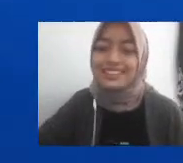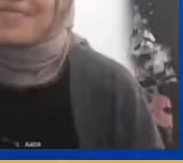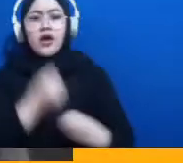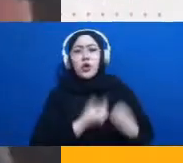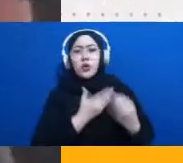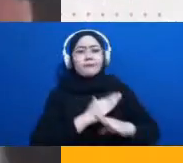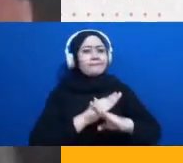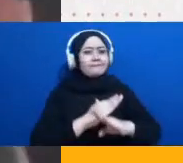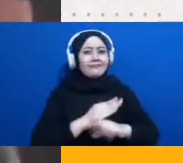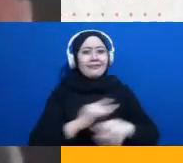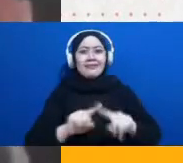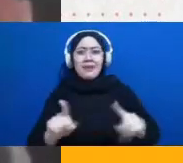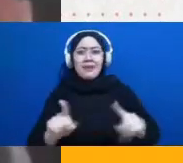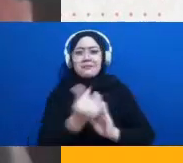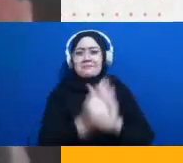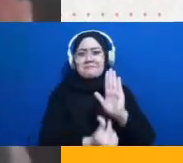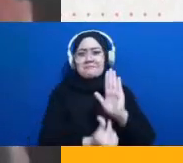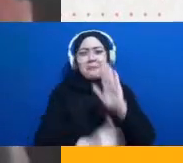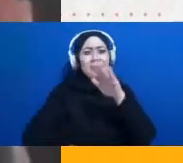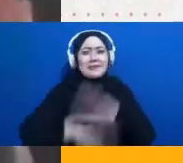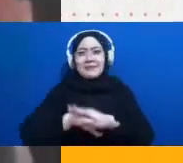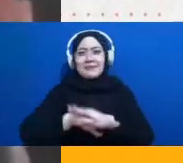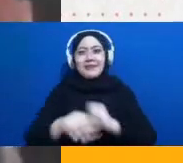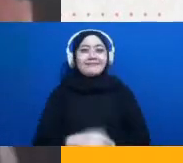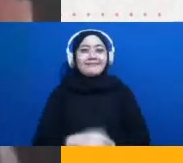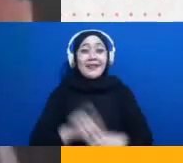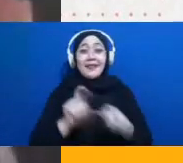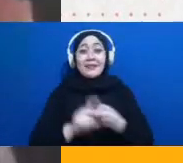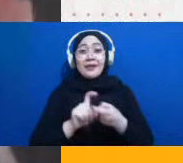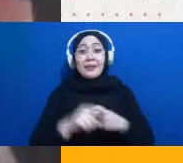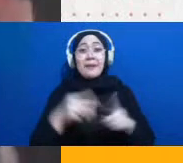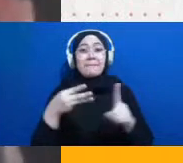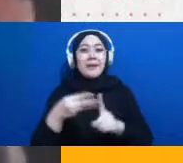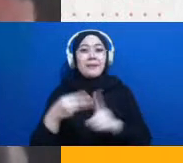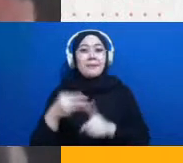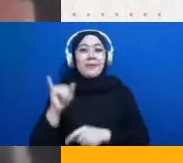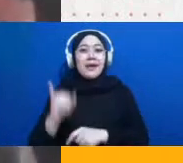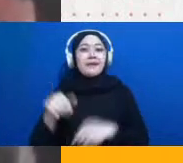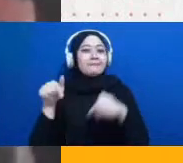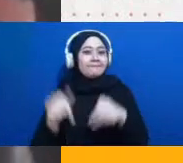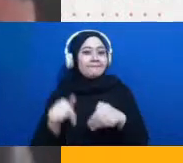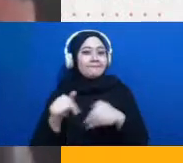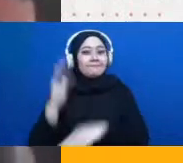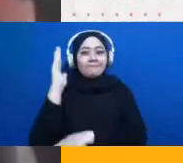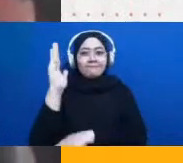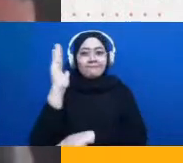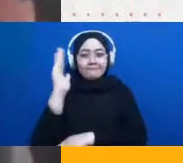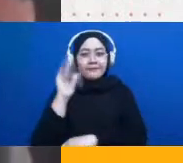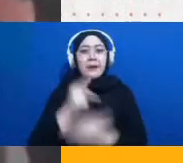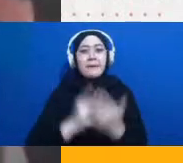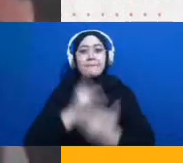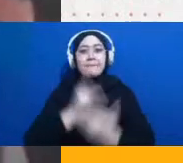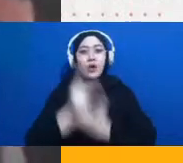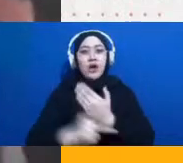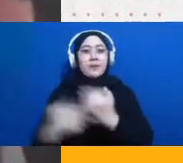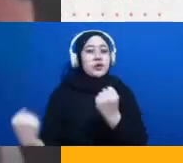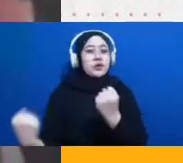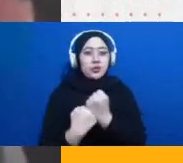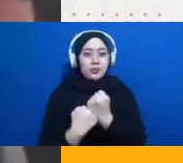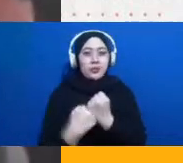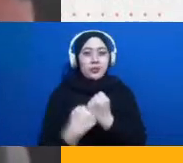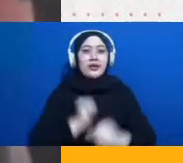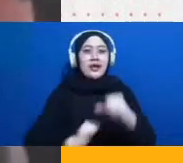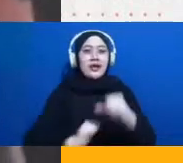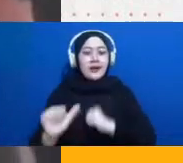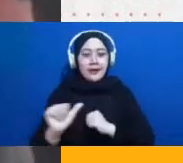untung maksimal. Oke kawan-kawan BBI, seri webinar ini merupakan bagian dari rangkaian program yang mendukung gerakan nasional